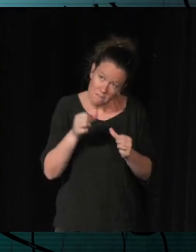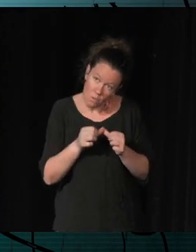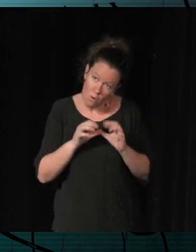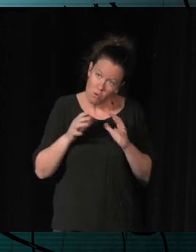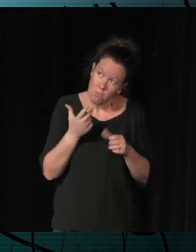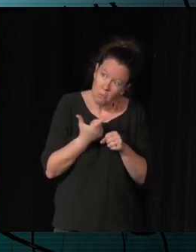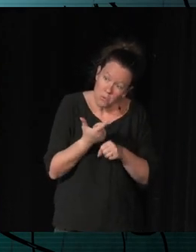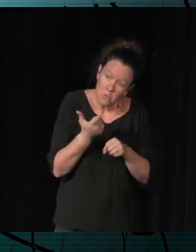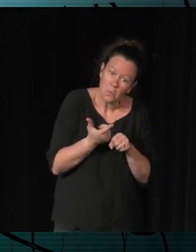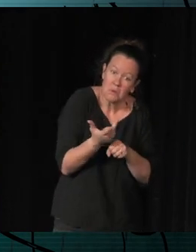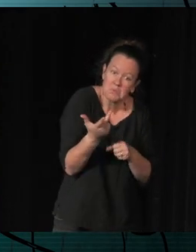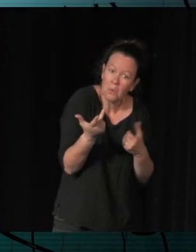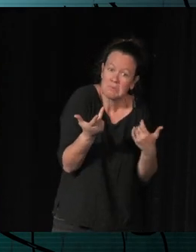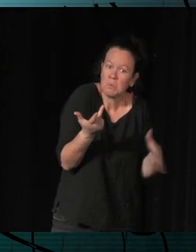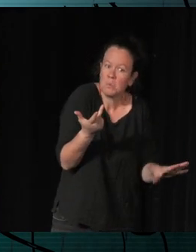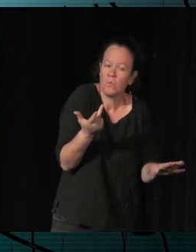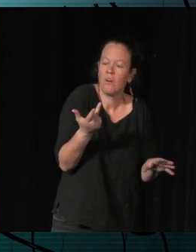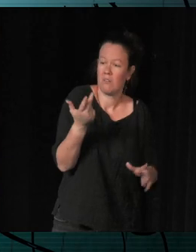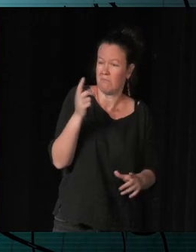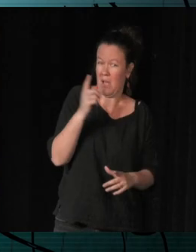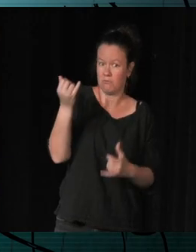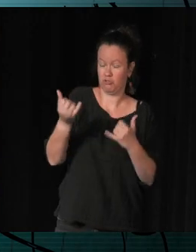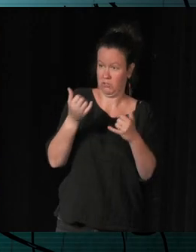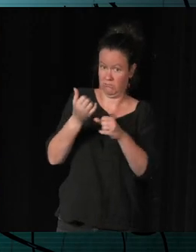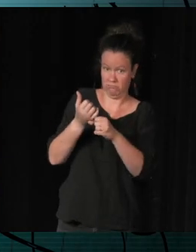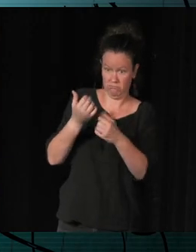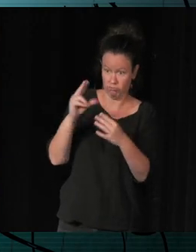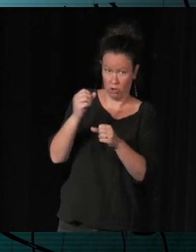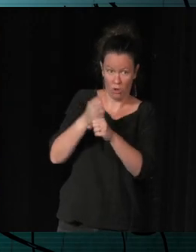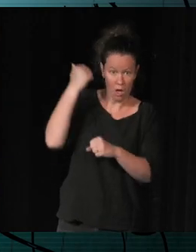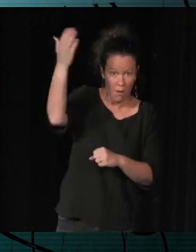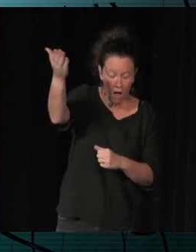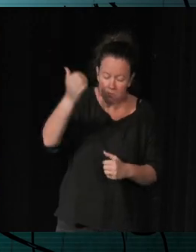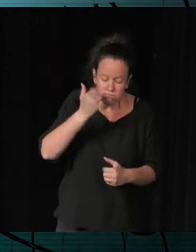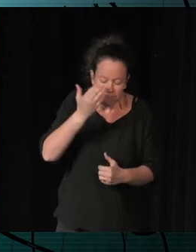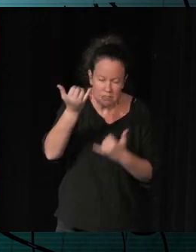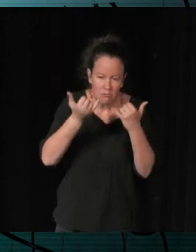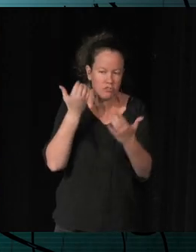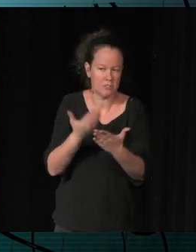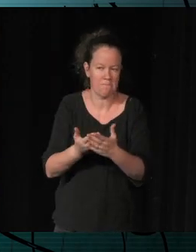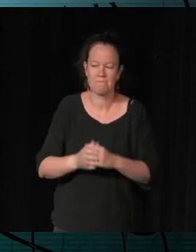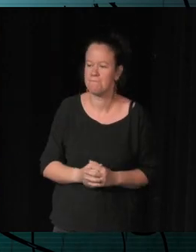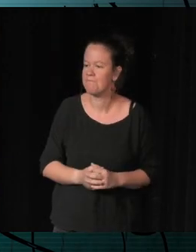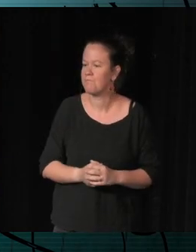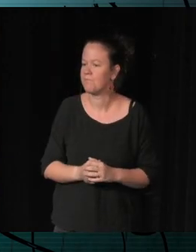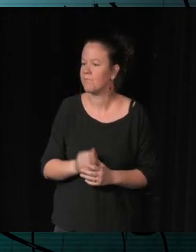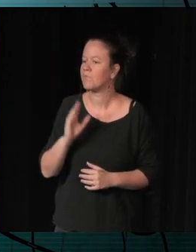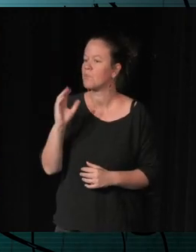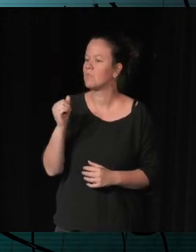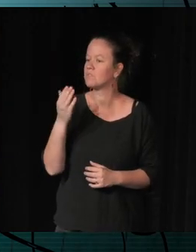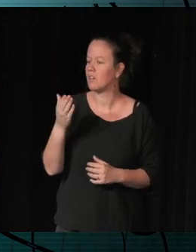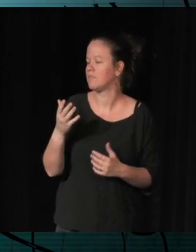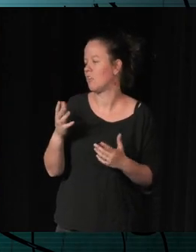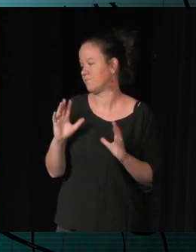2 3 ans mais absolument pas imaginer 2 secondes comment le monde allait évoluer donc effectivement maintenant en voyant